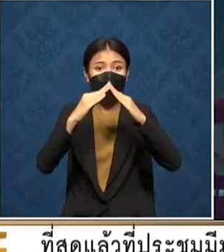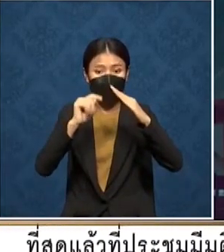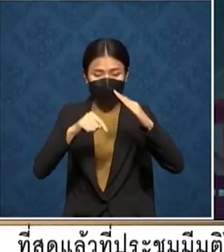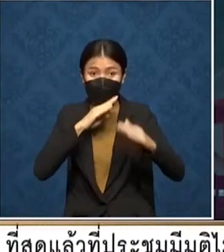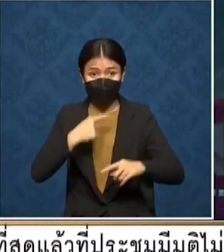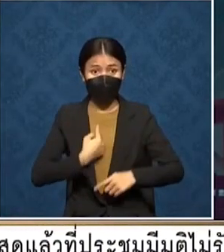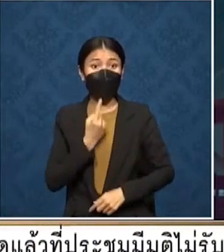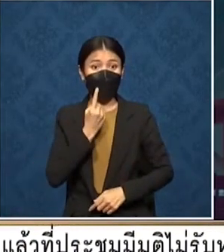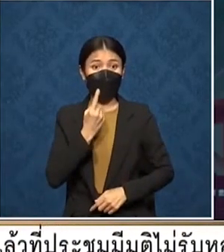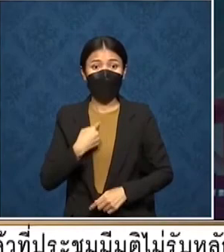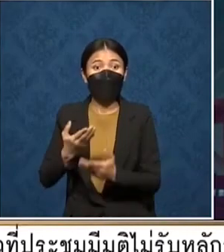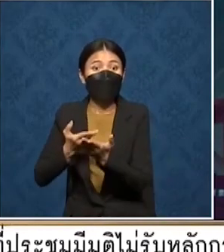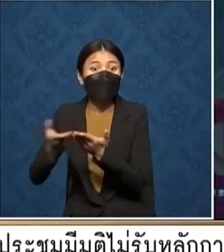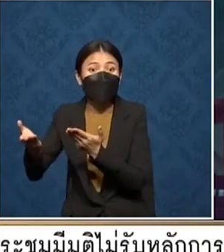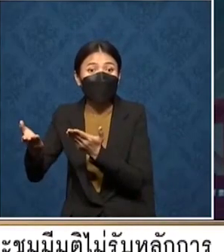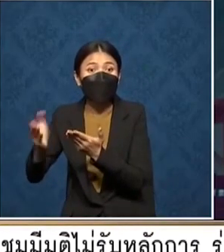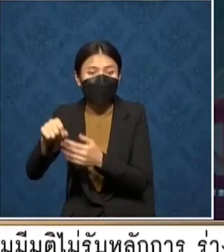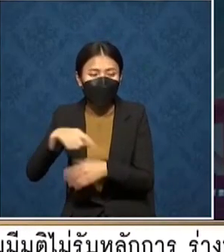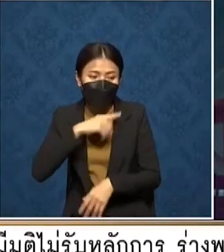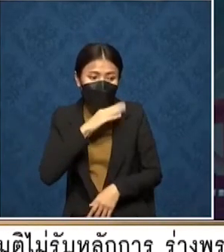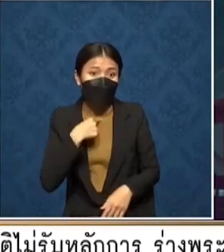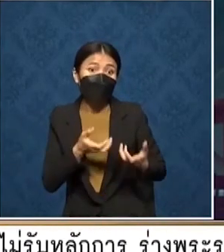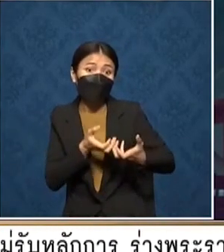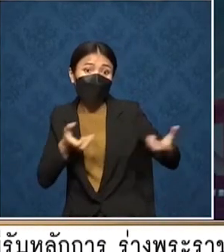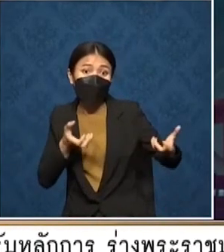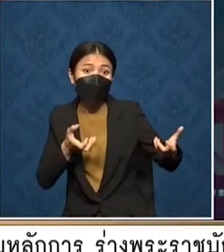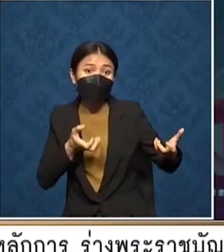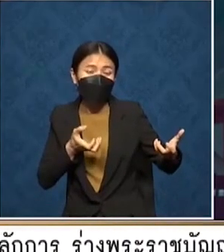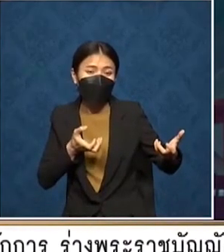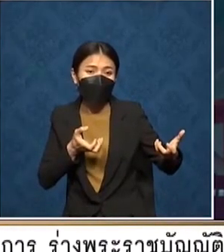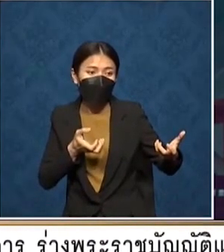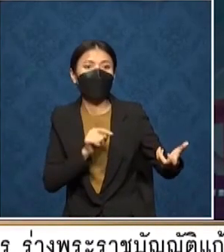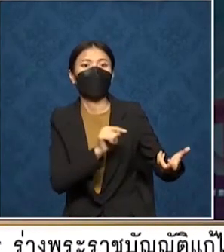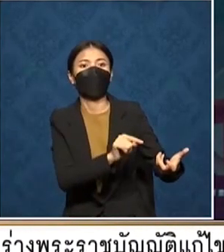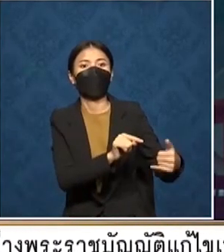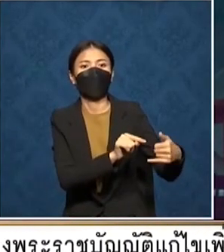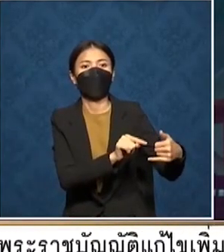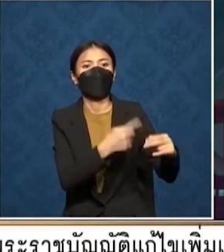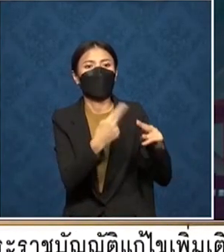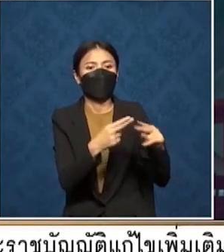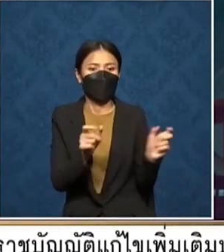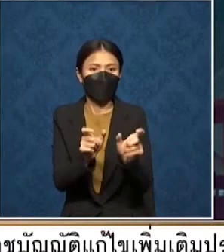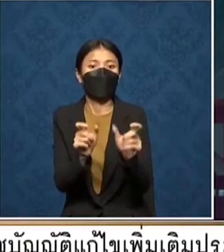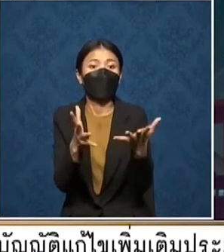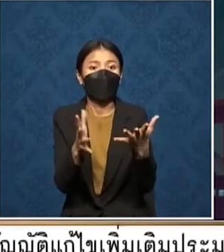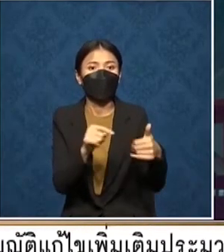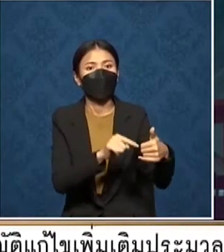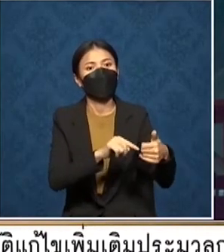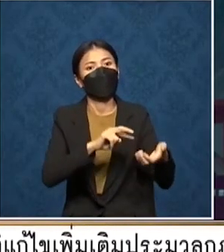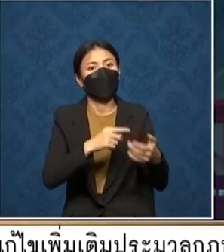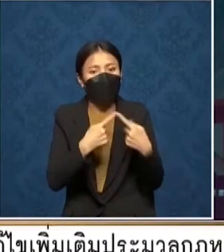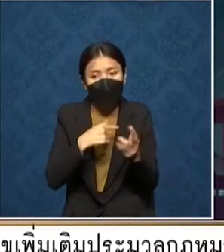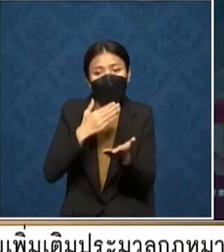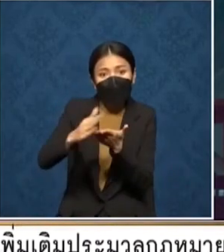า บาดเสียวเลยนะ มันมีก็เป็นฐานเหตุผลเดียวกันคือช่วงปลายสมัยเลือกปลายสภาก็จะเข้าสู่เลือกตั้งด้ว